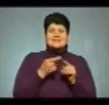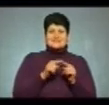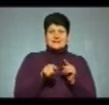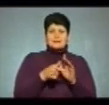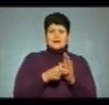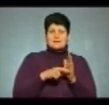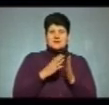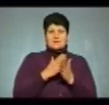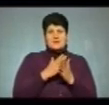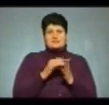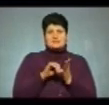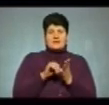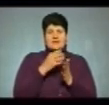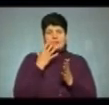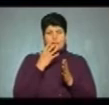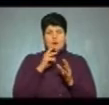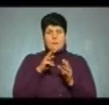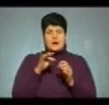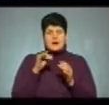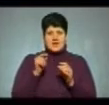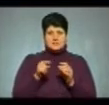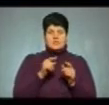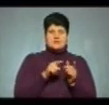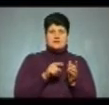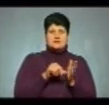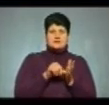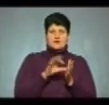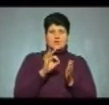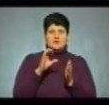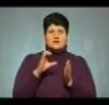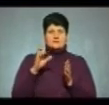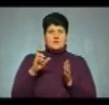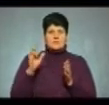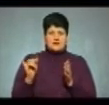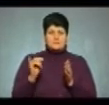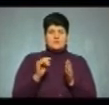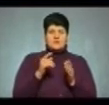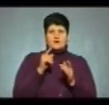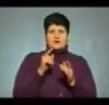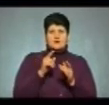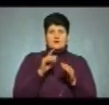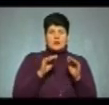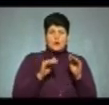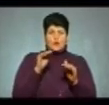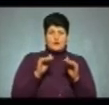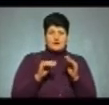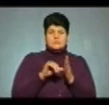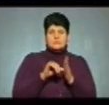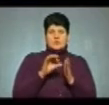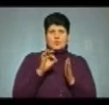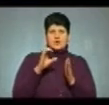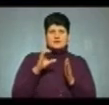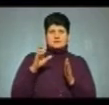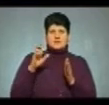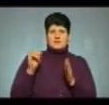як представники тепломереж, так і якщо встановлено ОСББ, то й представники ОСББ мають доступ. Регулювати представники ОСББ чи представники